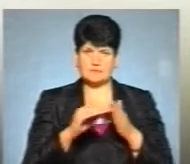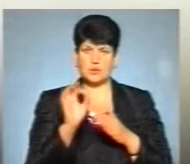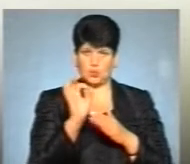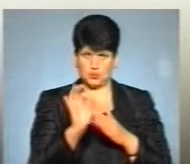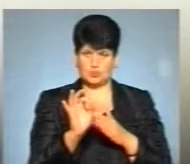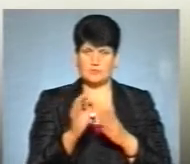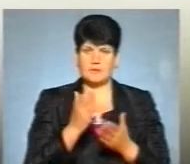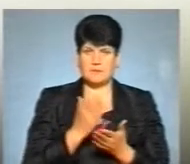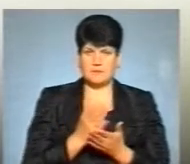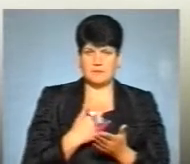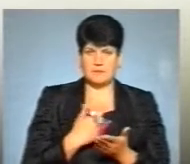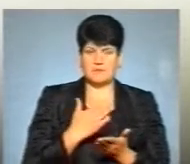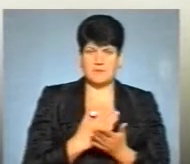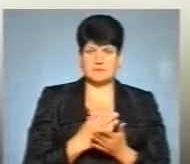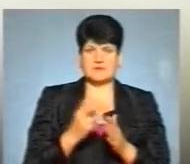маємо